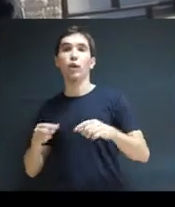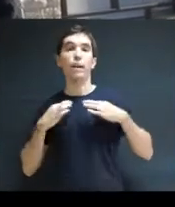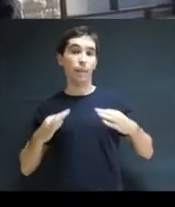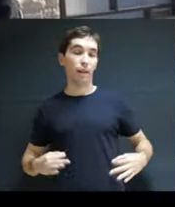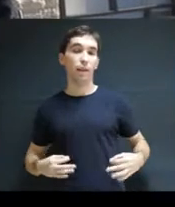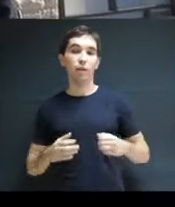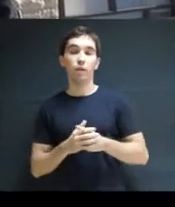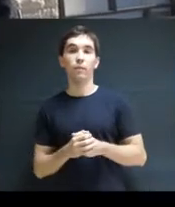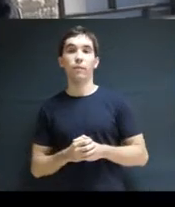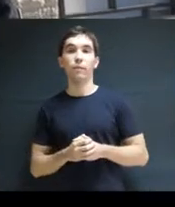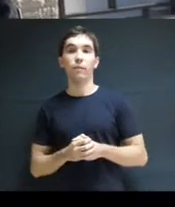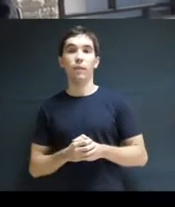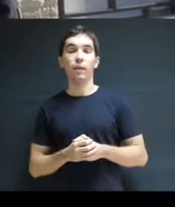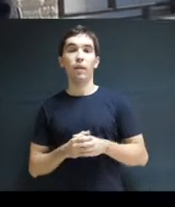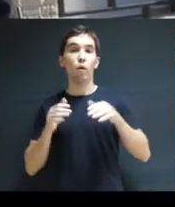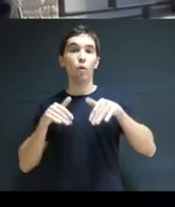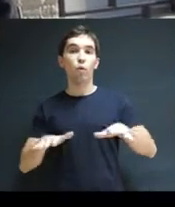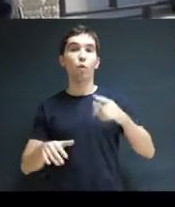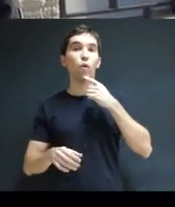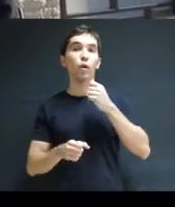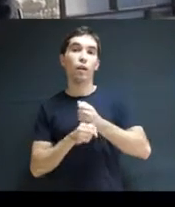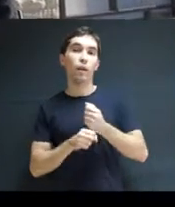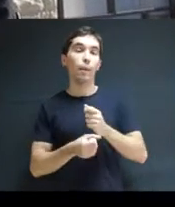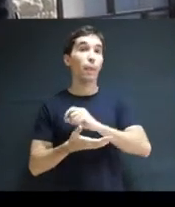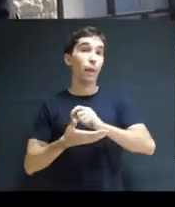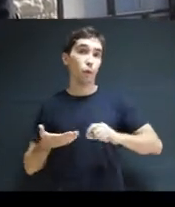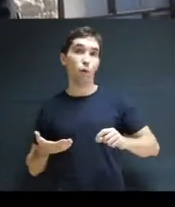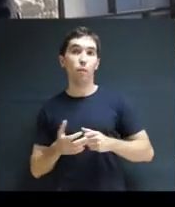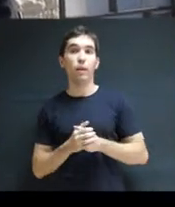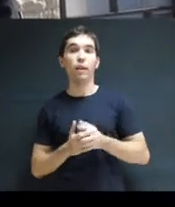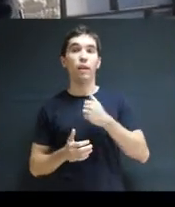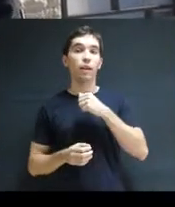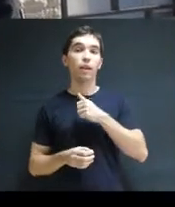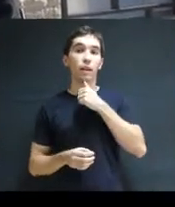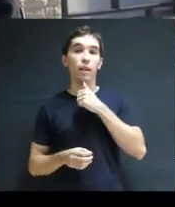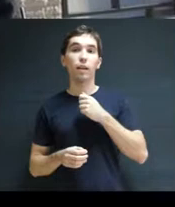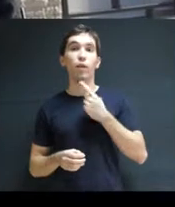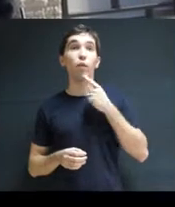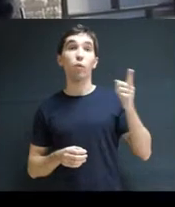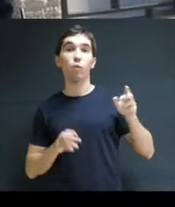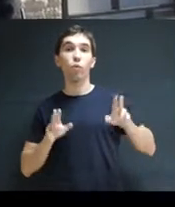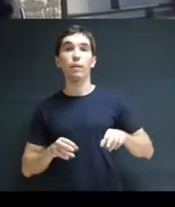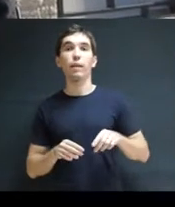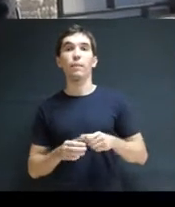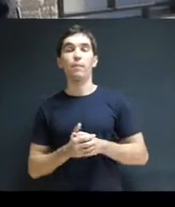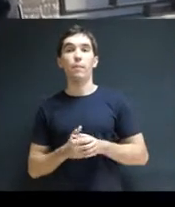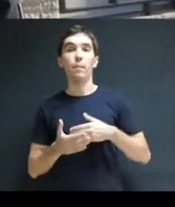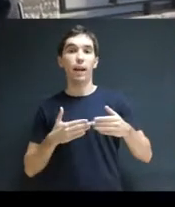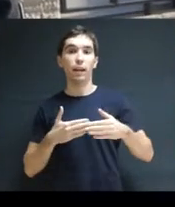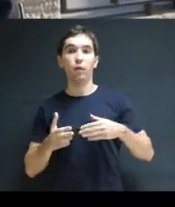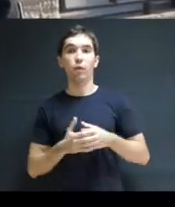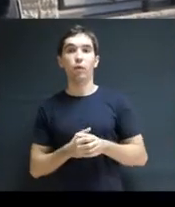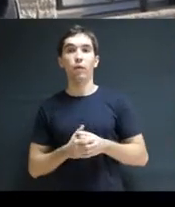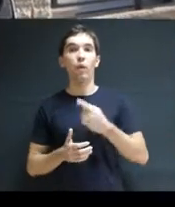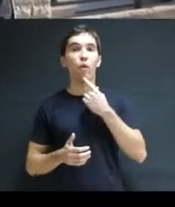znači i ljudi koji se bave teorijom, ali i ljudi koji su u tom znači, praktično. Koja je